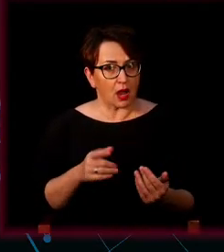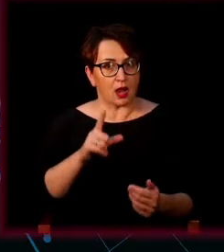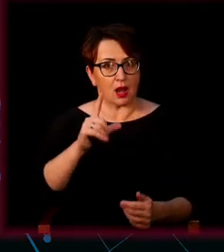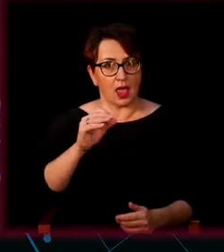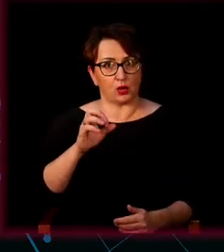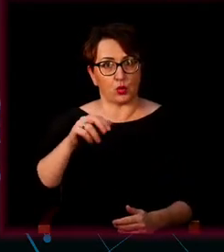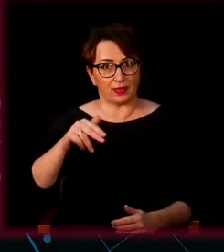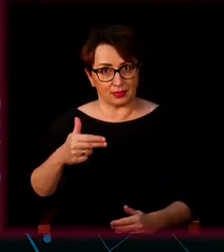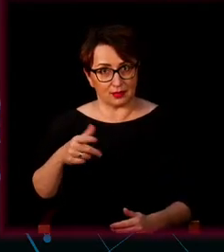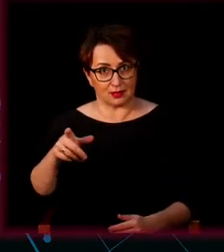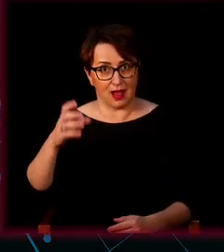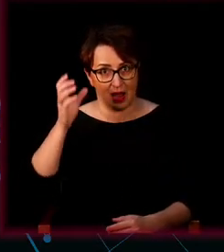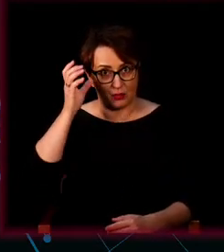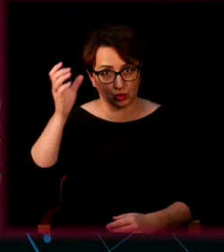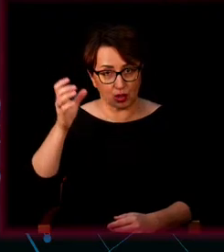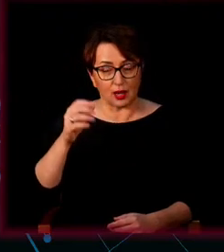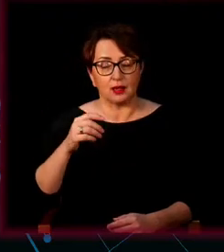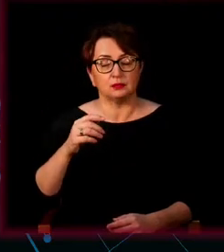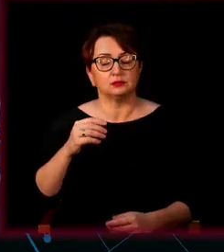Guin wymieniana jest